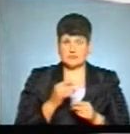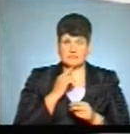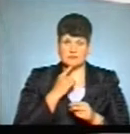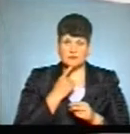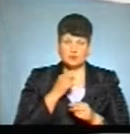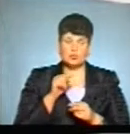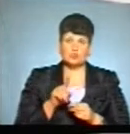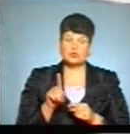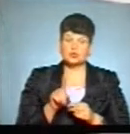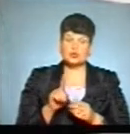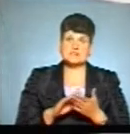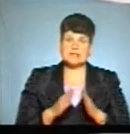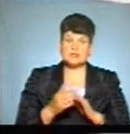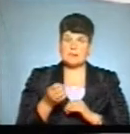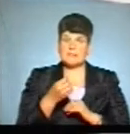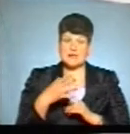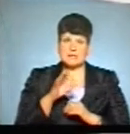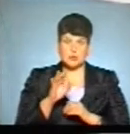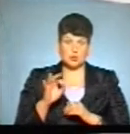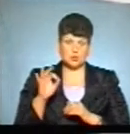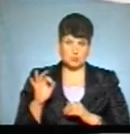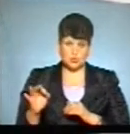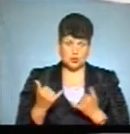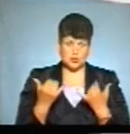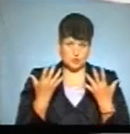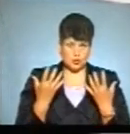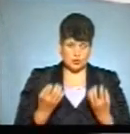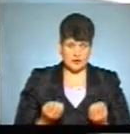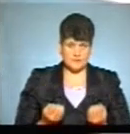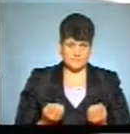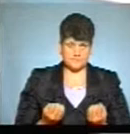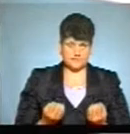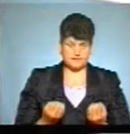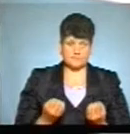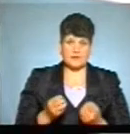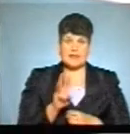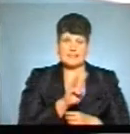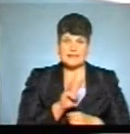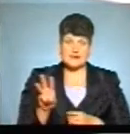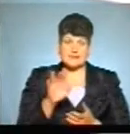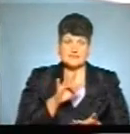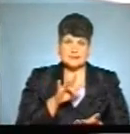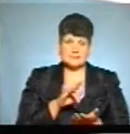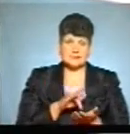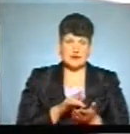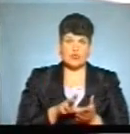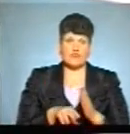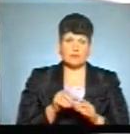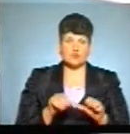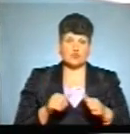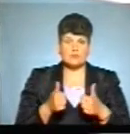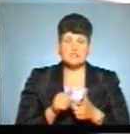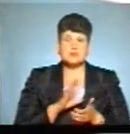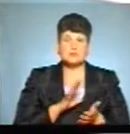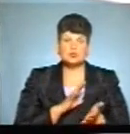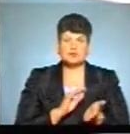що станом на 15:00 сьогоднішнього дня на сайті Центральної виборчої комісії висвітлено